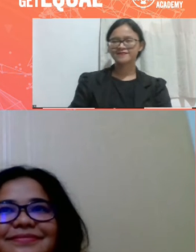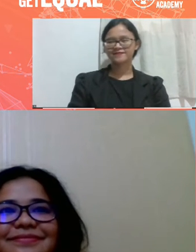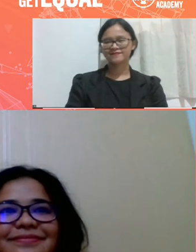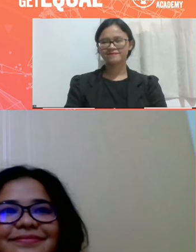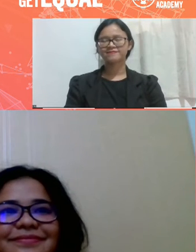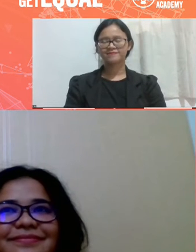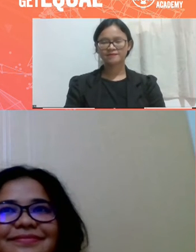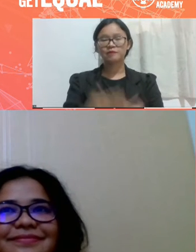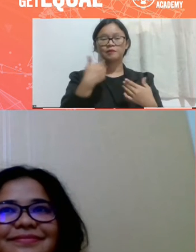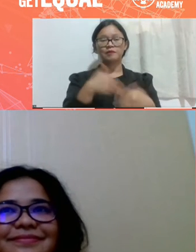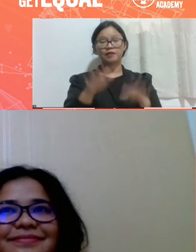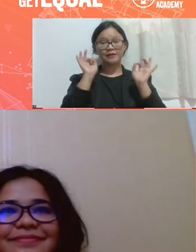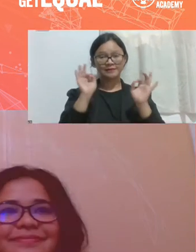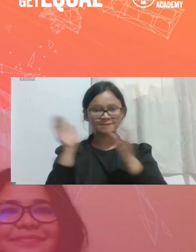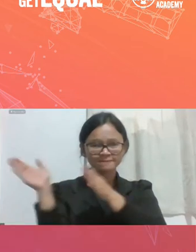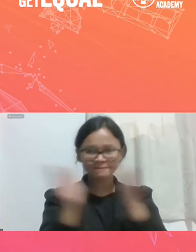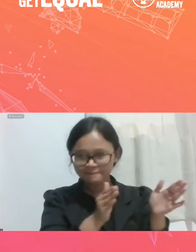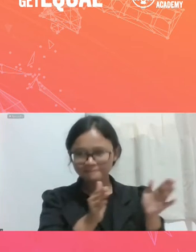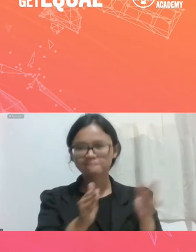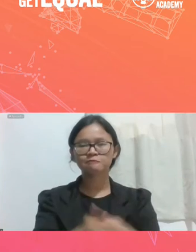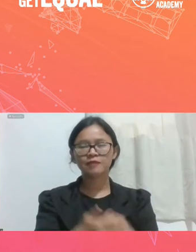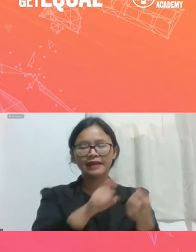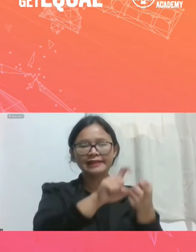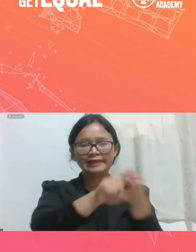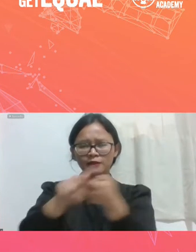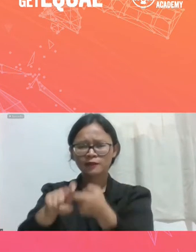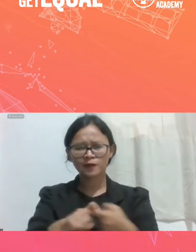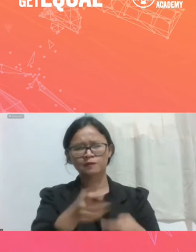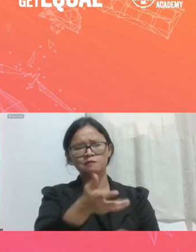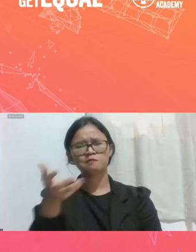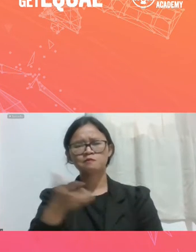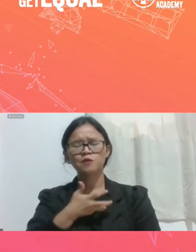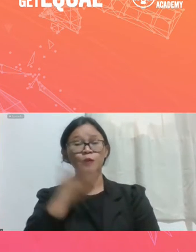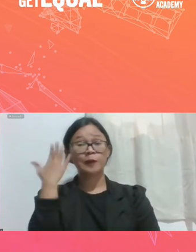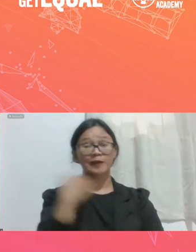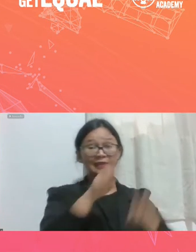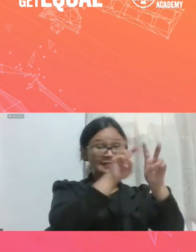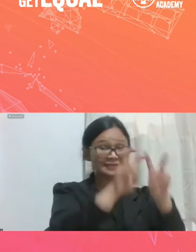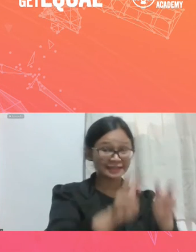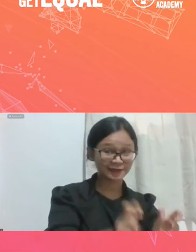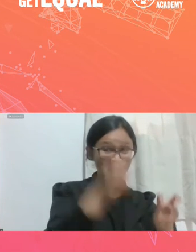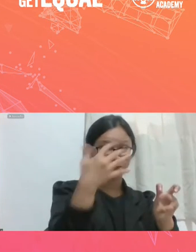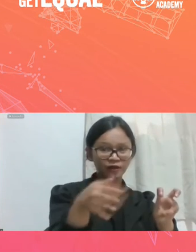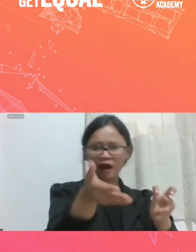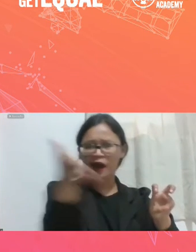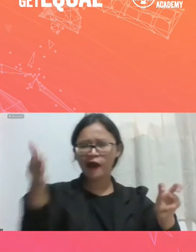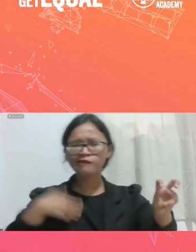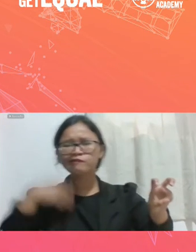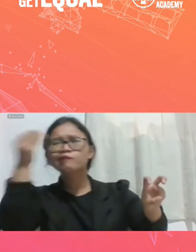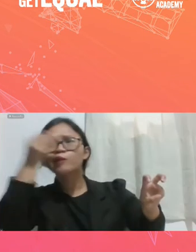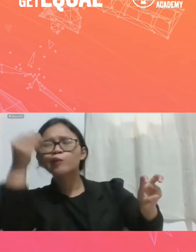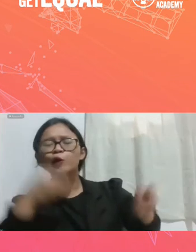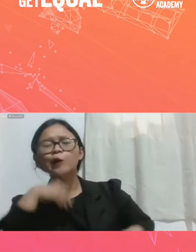Baiklah, kita lanjutkan, teman-teman. Teman-teman yang ingin bertanya mengenai hasil riset tadi, boleh ketik di kolom